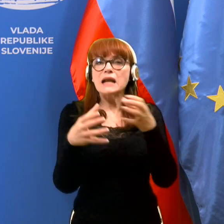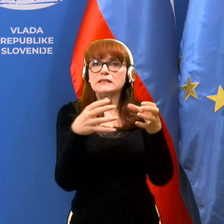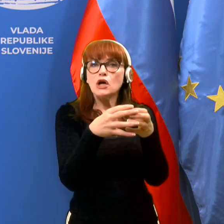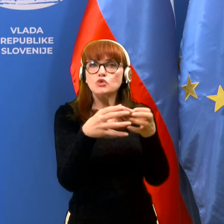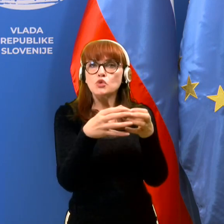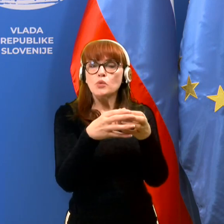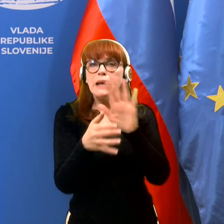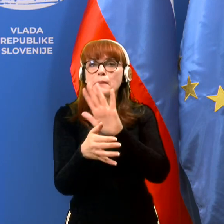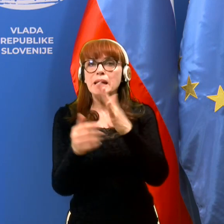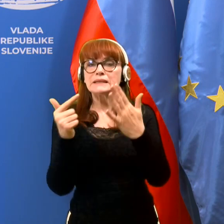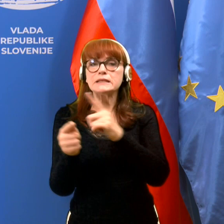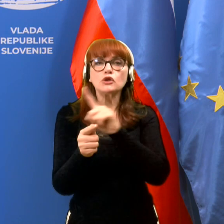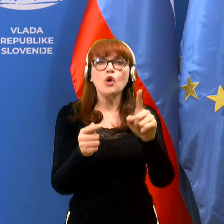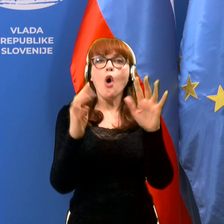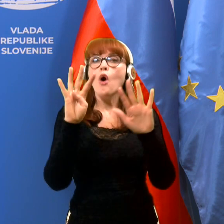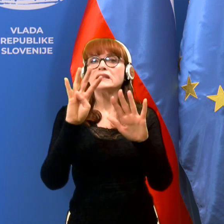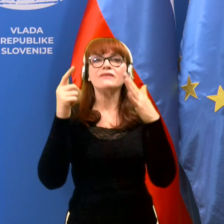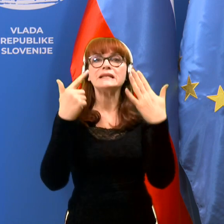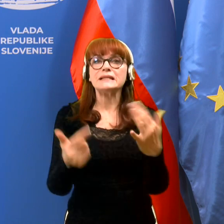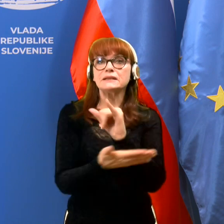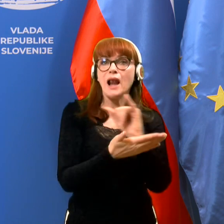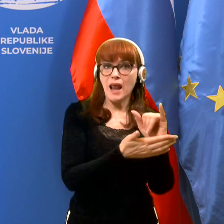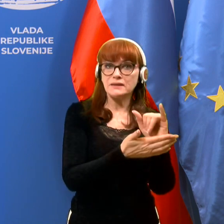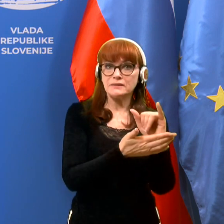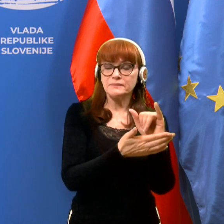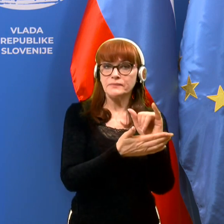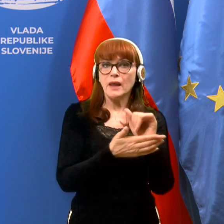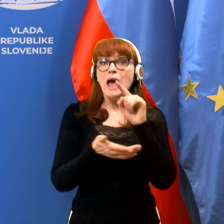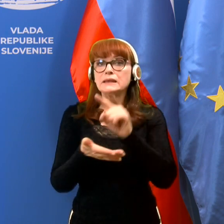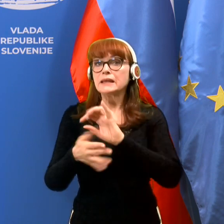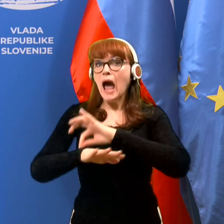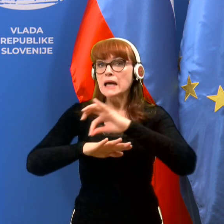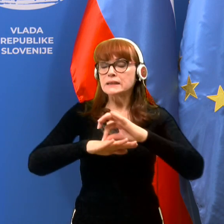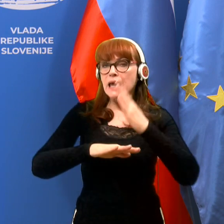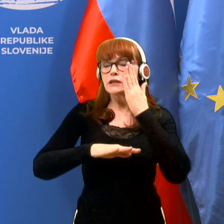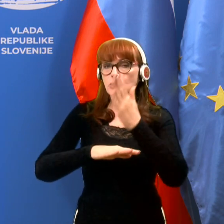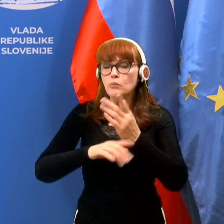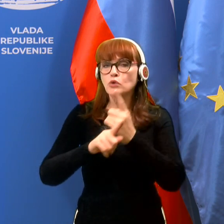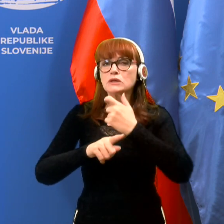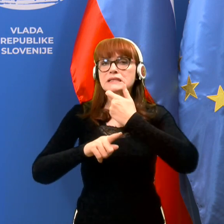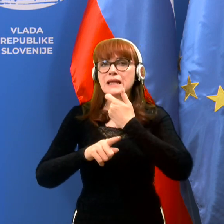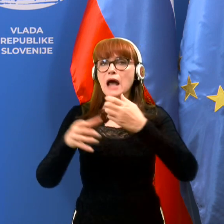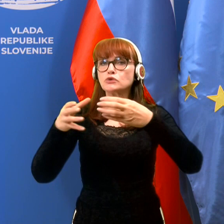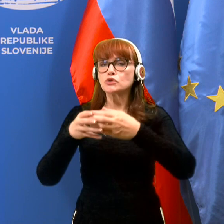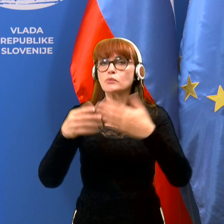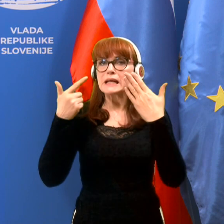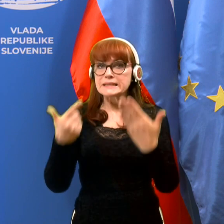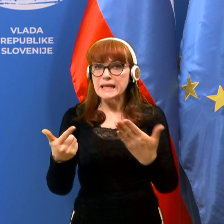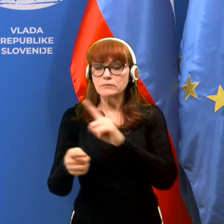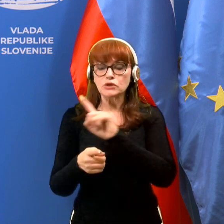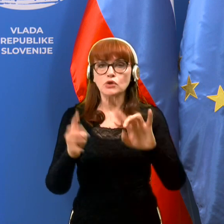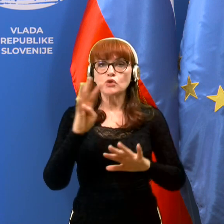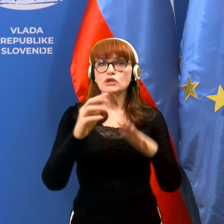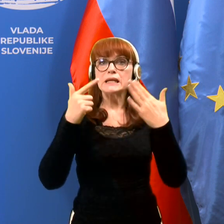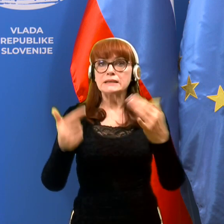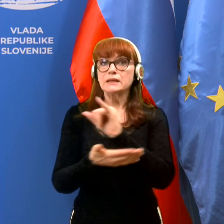starostno skupino 75 do 79 let in bo v tem tednu že tudi ta starostna skupina 70 do